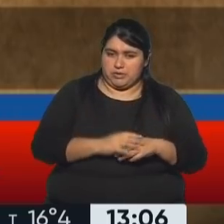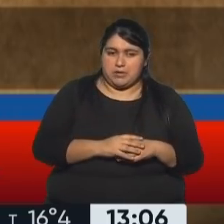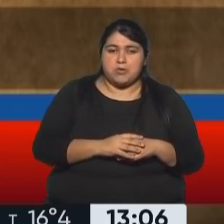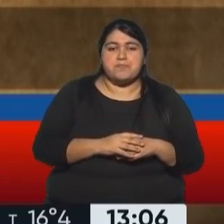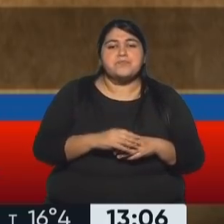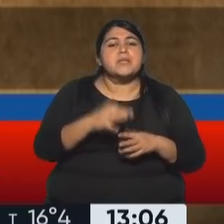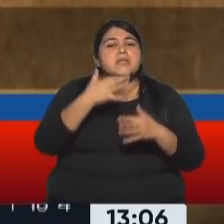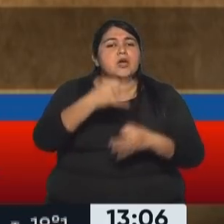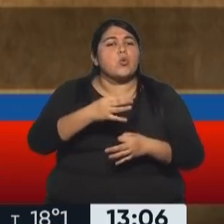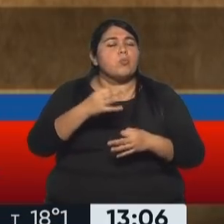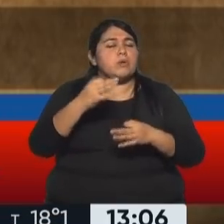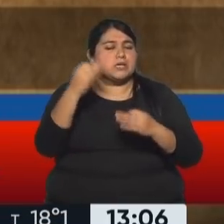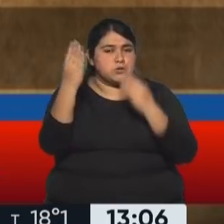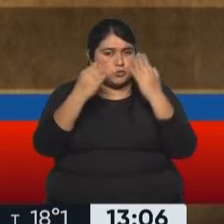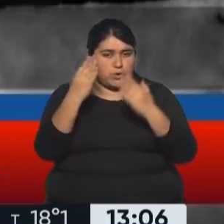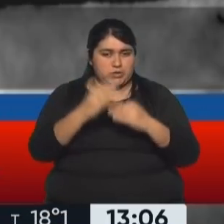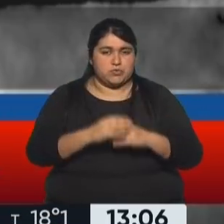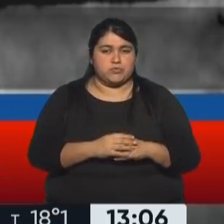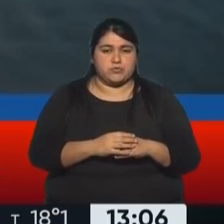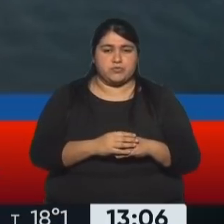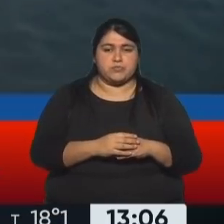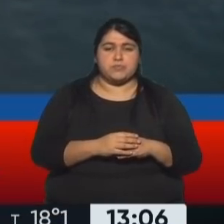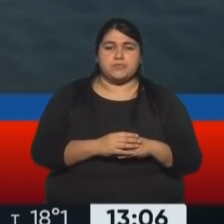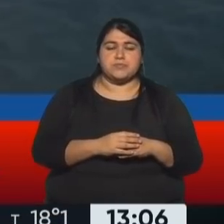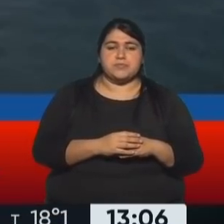情，去实现自己的个人的梦想。